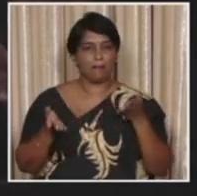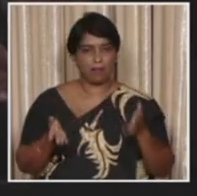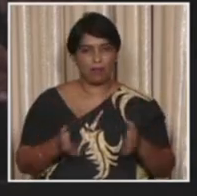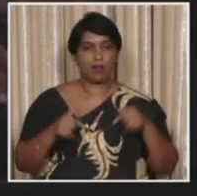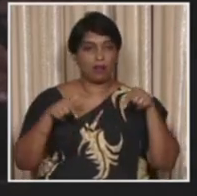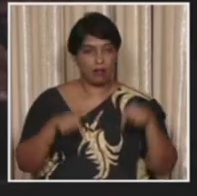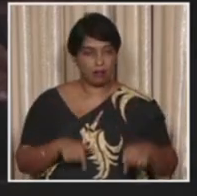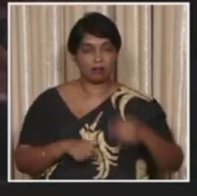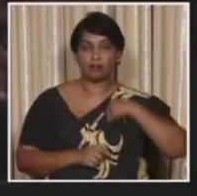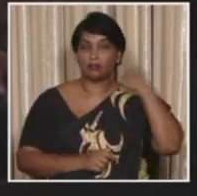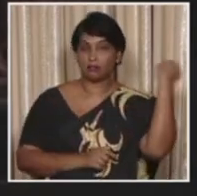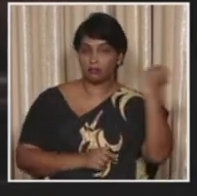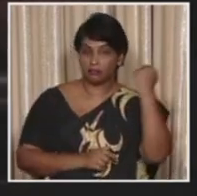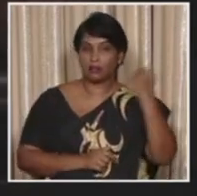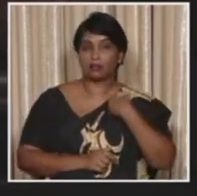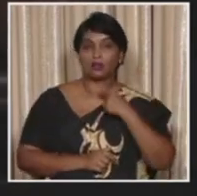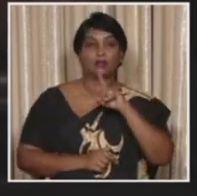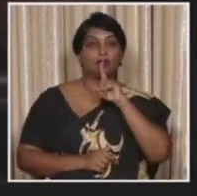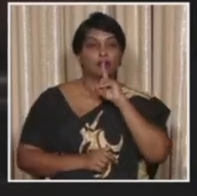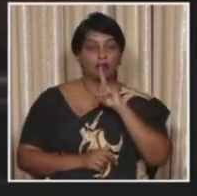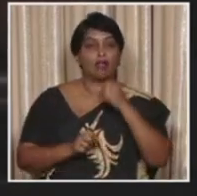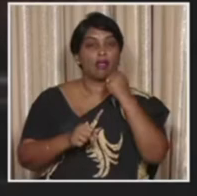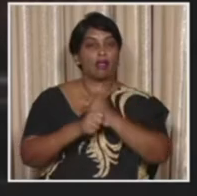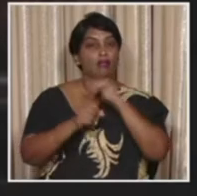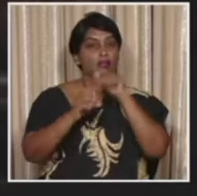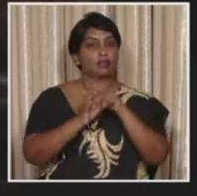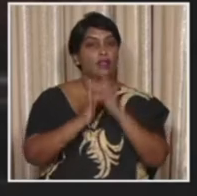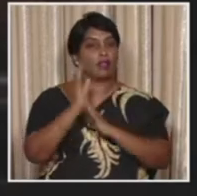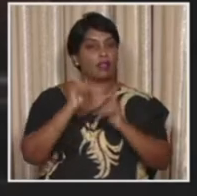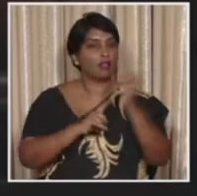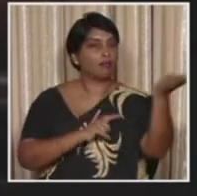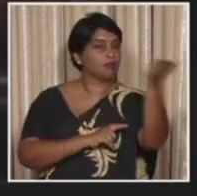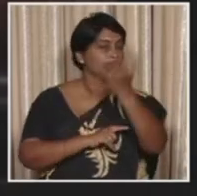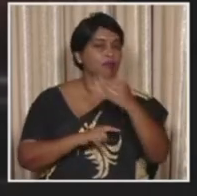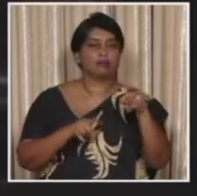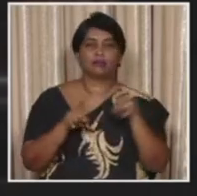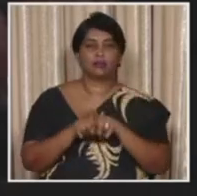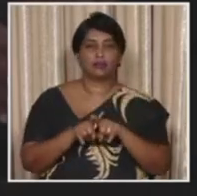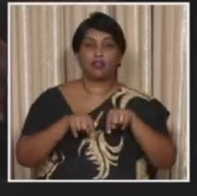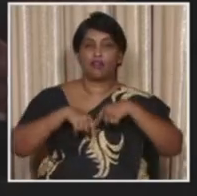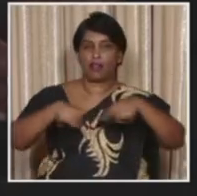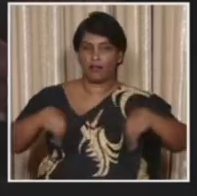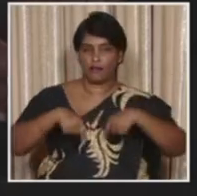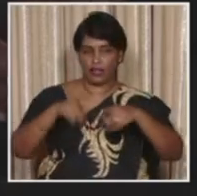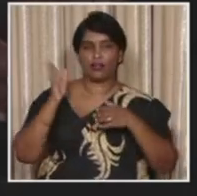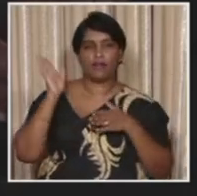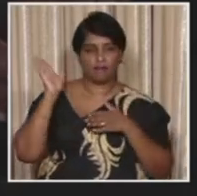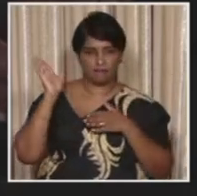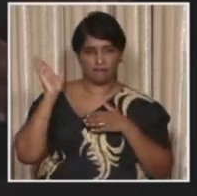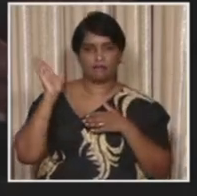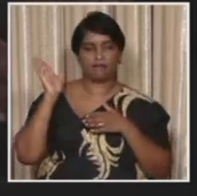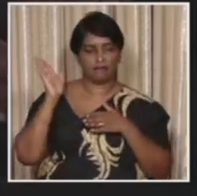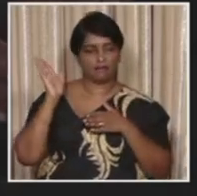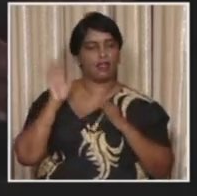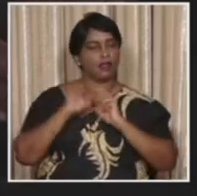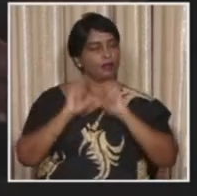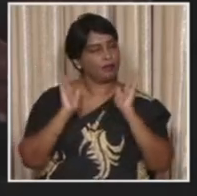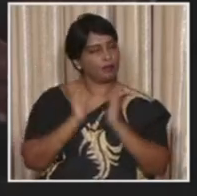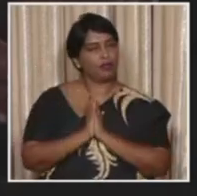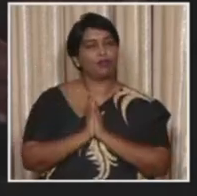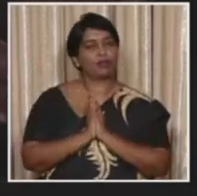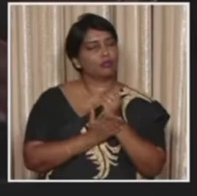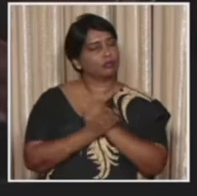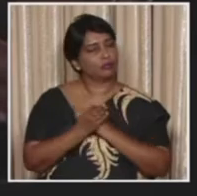me kata agaran ini dia, mama kata agaran orang yang andu pakce menteri orang eselon ini dia, fati kata orang kerja kita anak, itu rak ni me esial